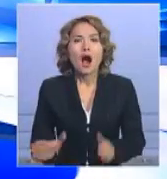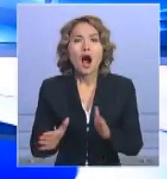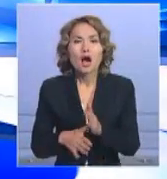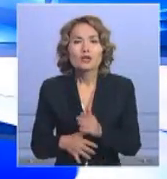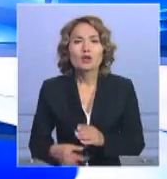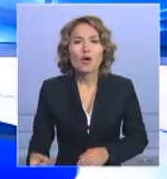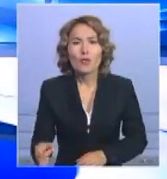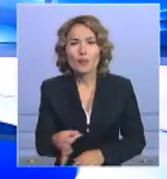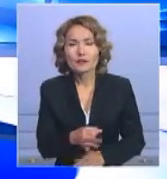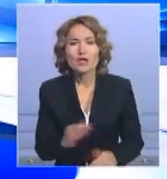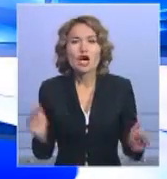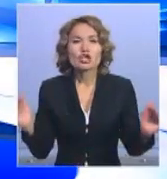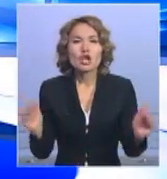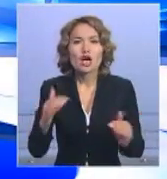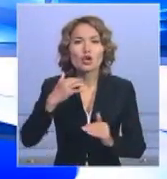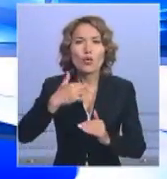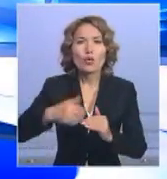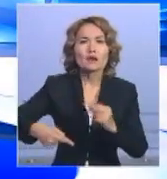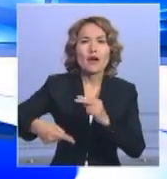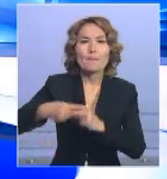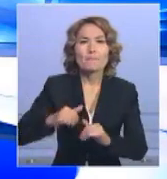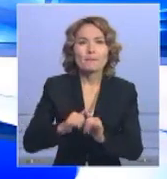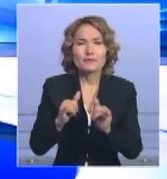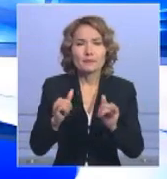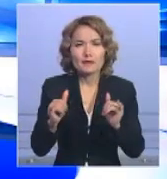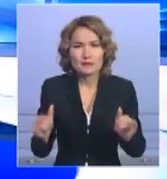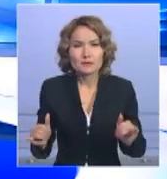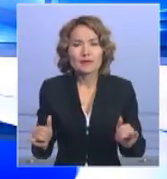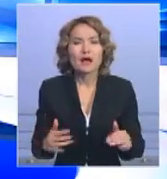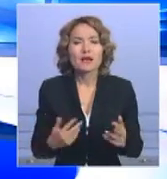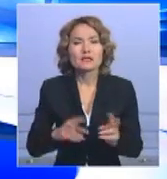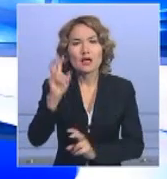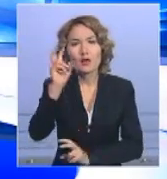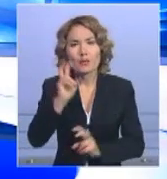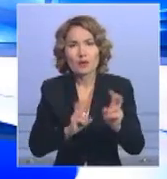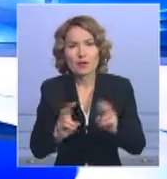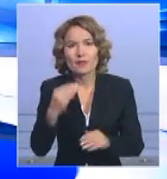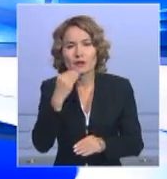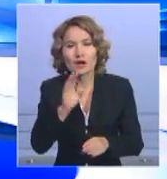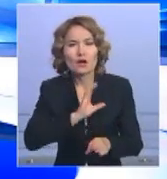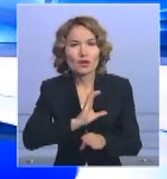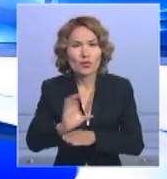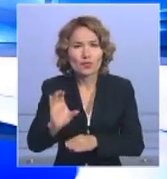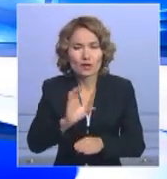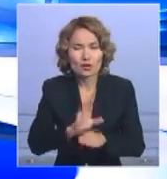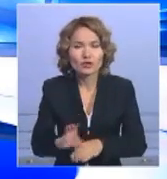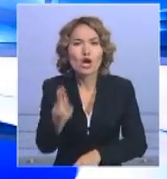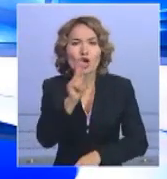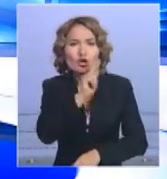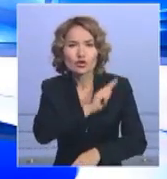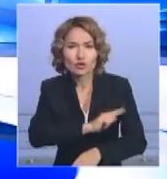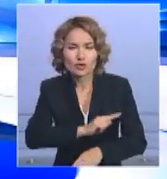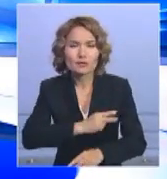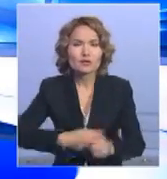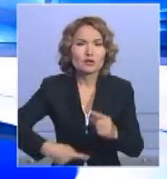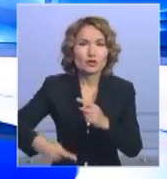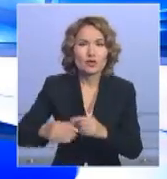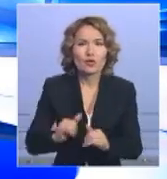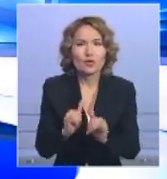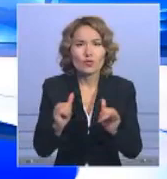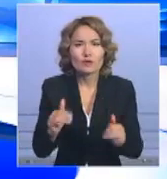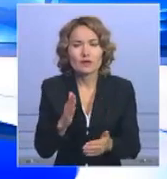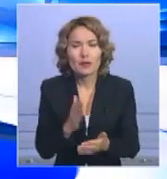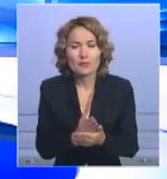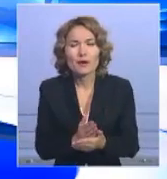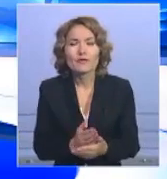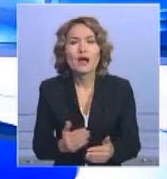Атырау облысындағы шағын және орта бизнес өкілдерінің саны мен өндіретін өнімнің сапасы және бәсекеге қабілеттілігі барынша артып келеді.